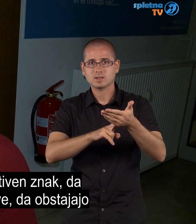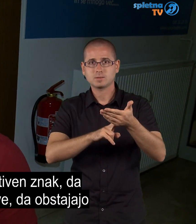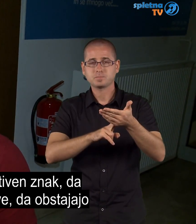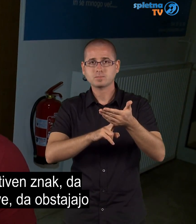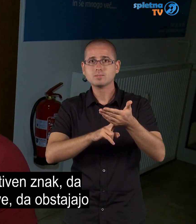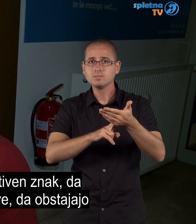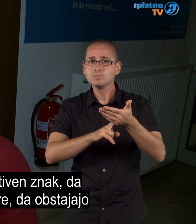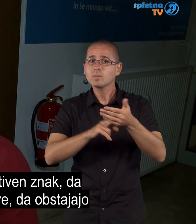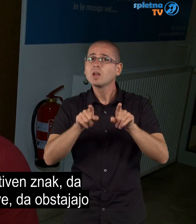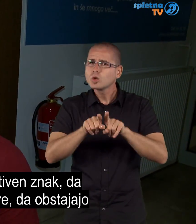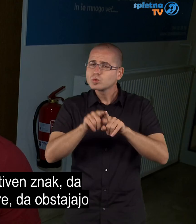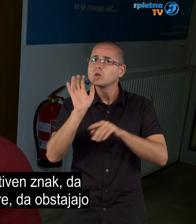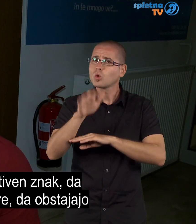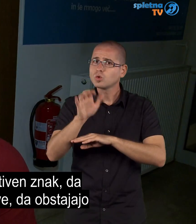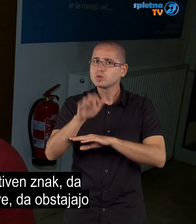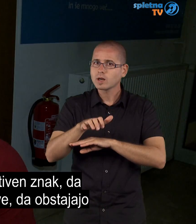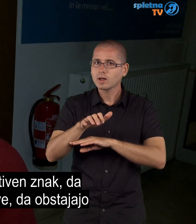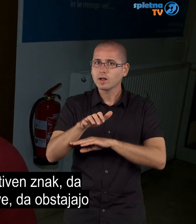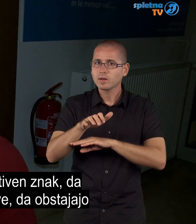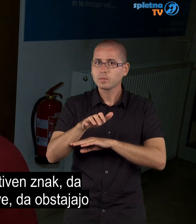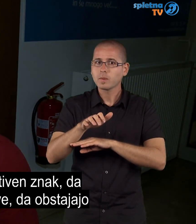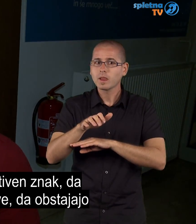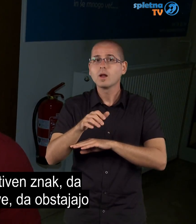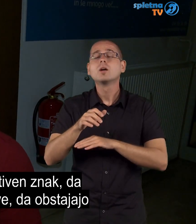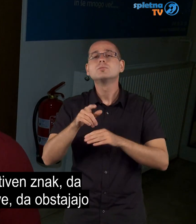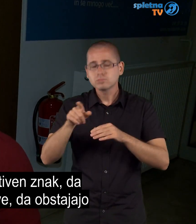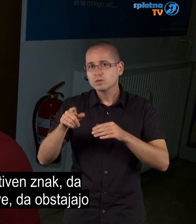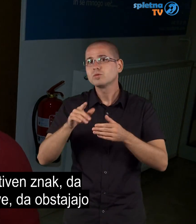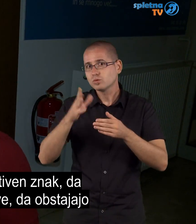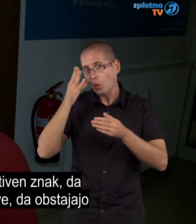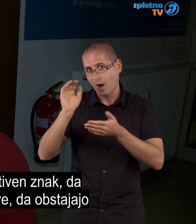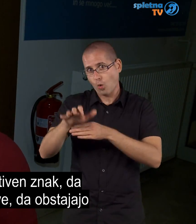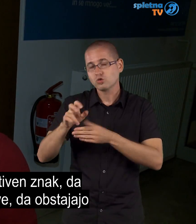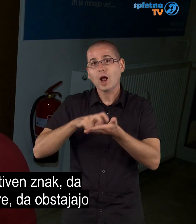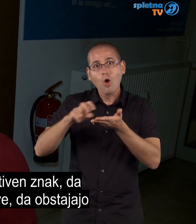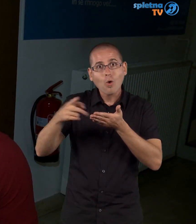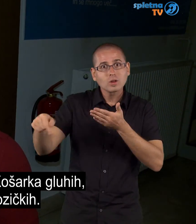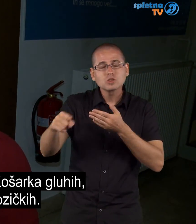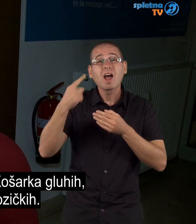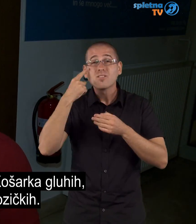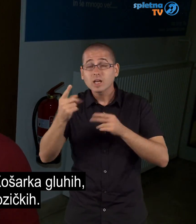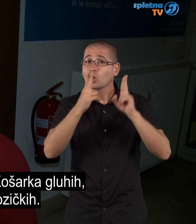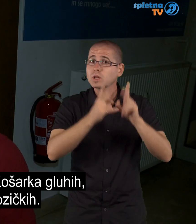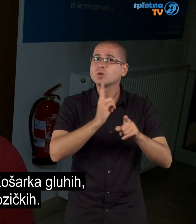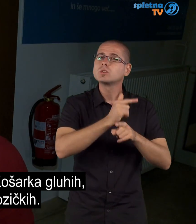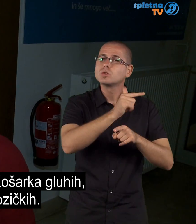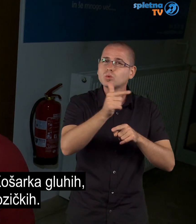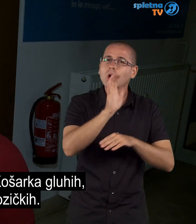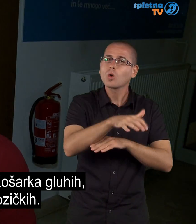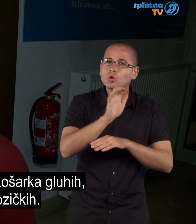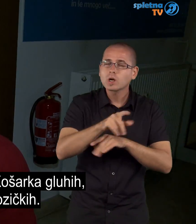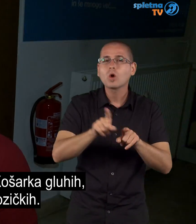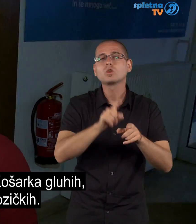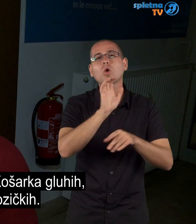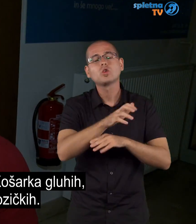znak, da tudi košarka hodeča ve, da obstajajo tudi druge košarke,